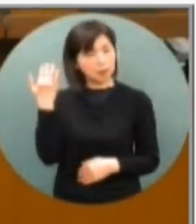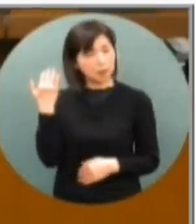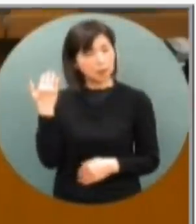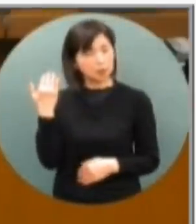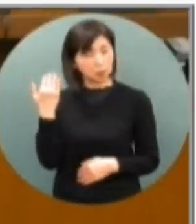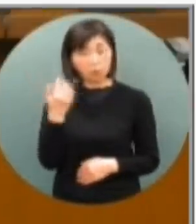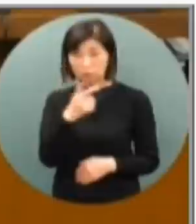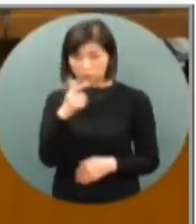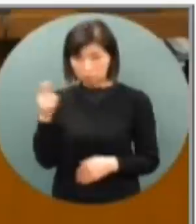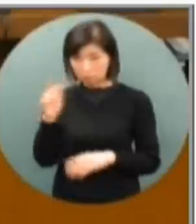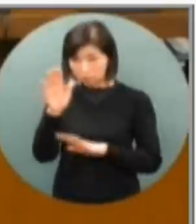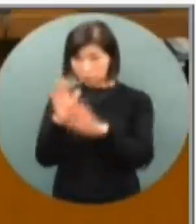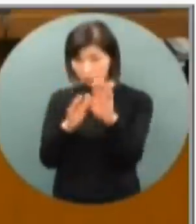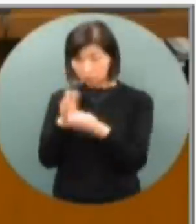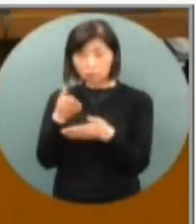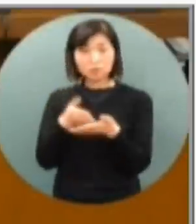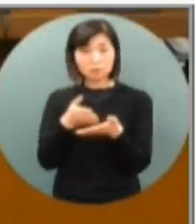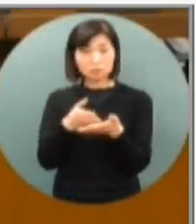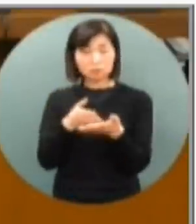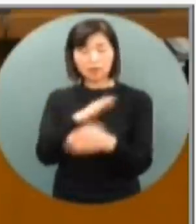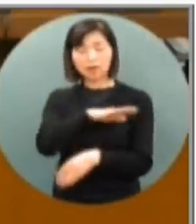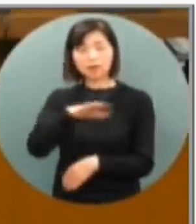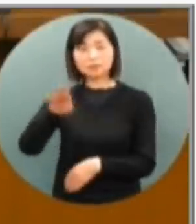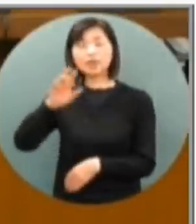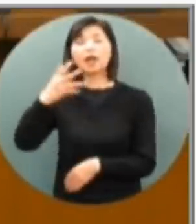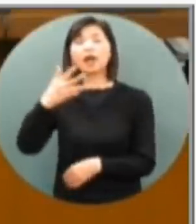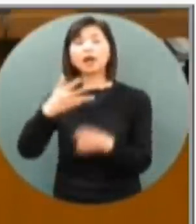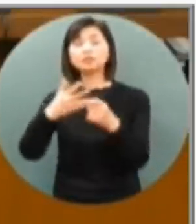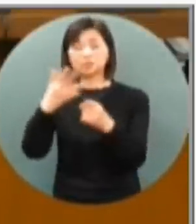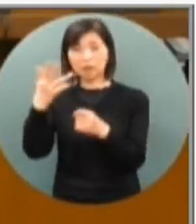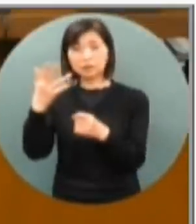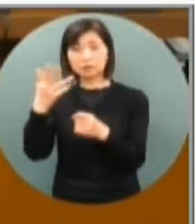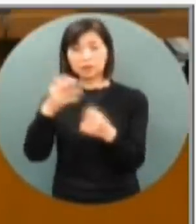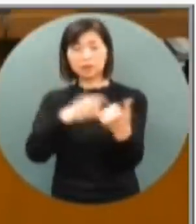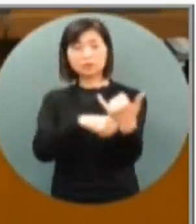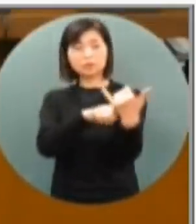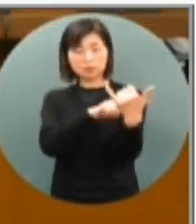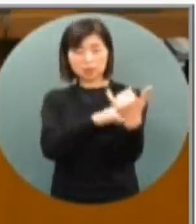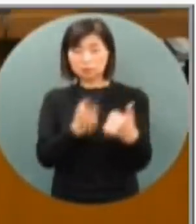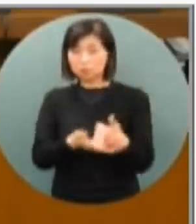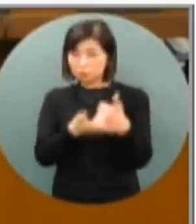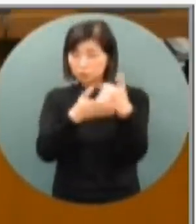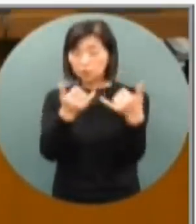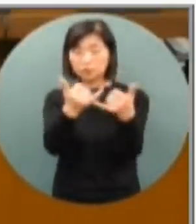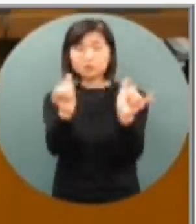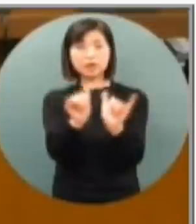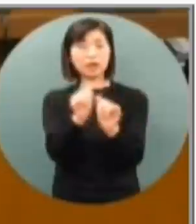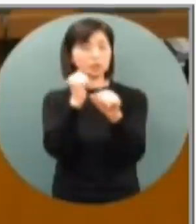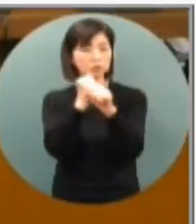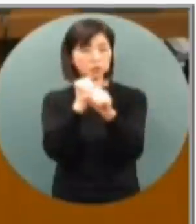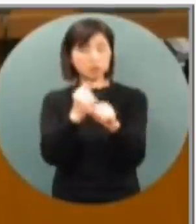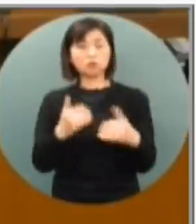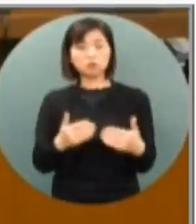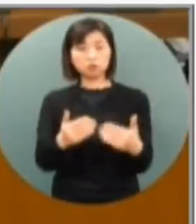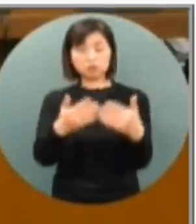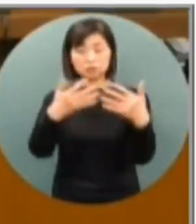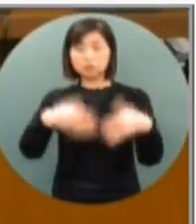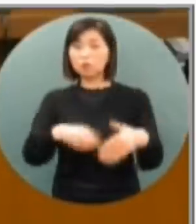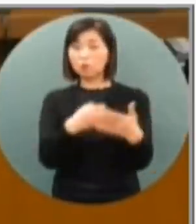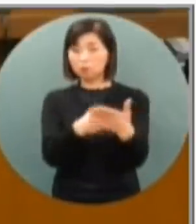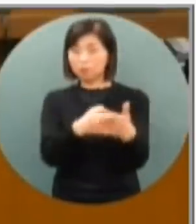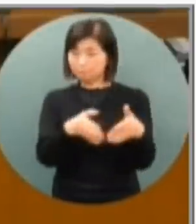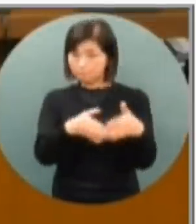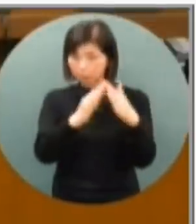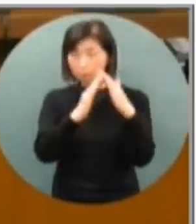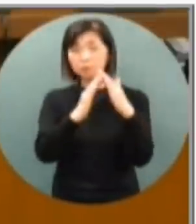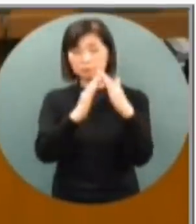干申し上げればですね、平成8年に議員もご案内のように人権尊重社会づくり推進条例ができました。でこれは